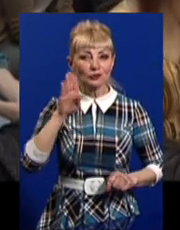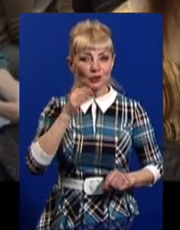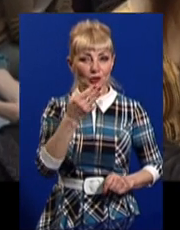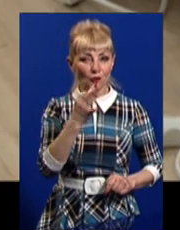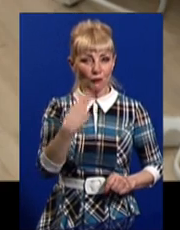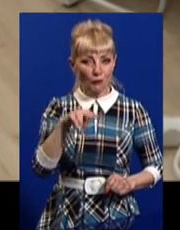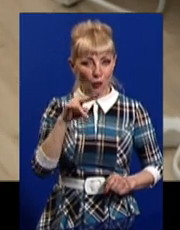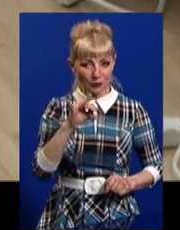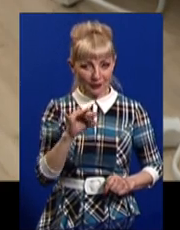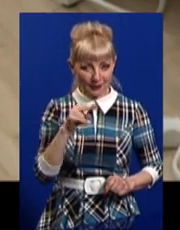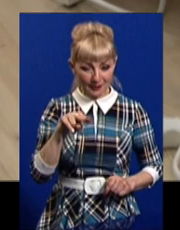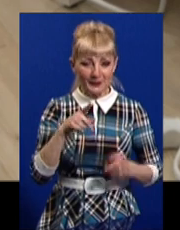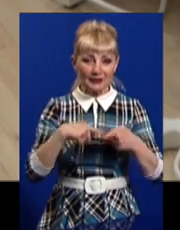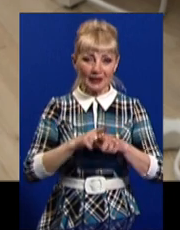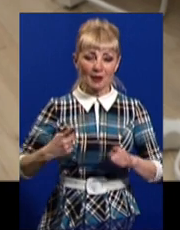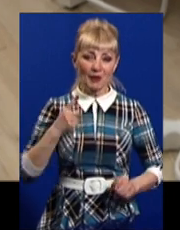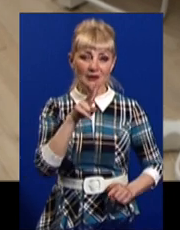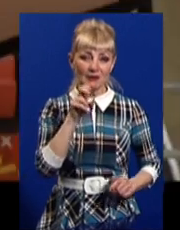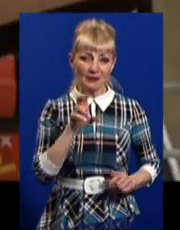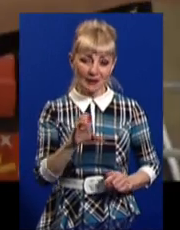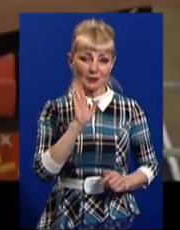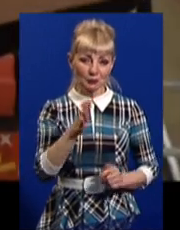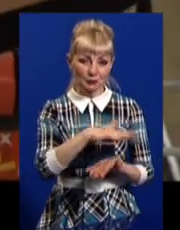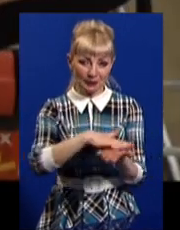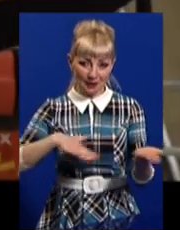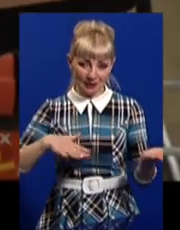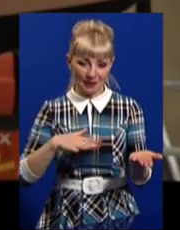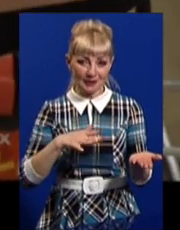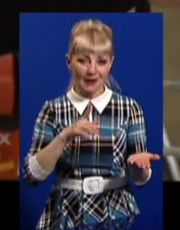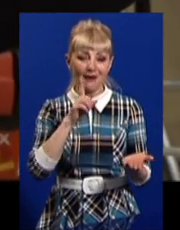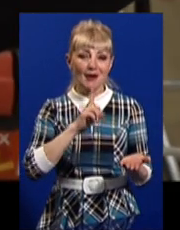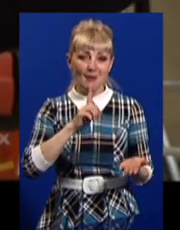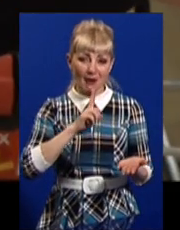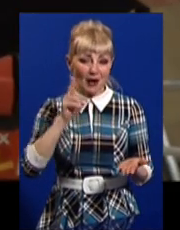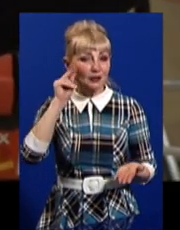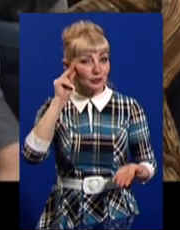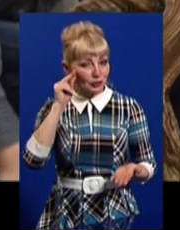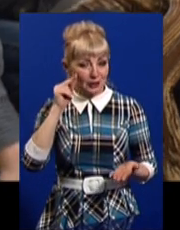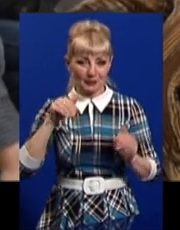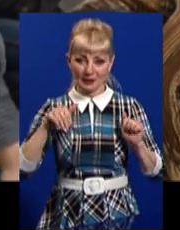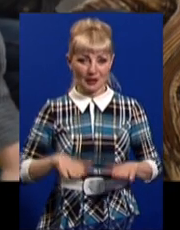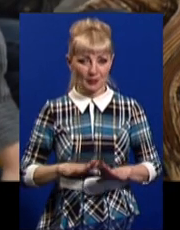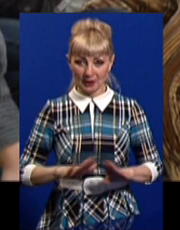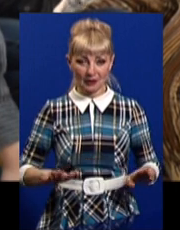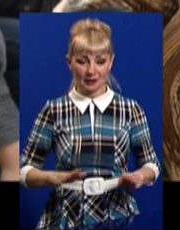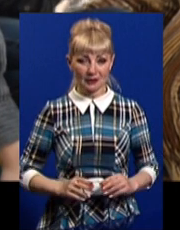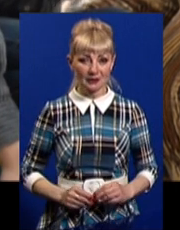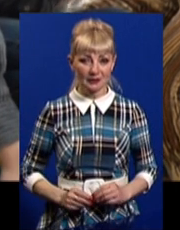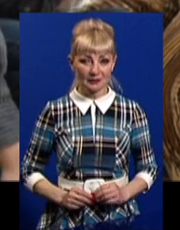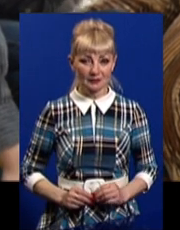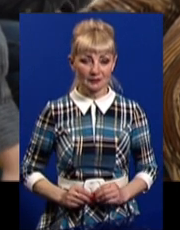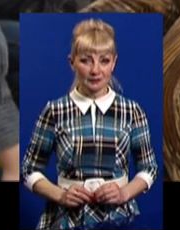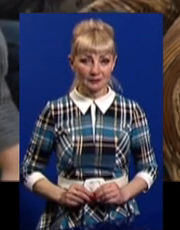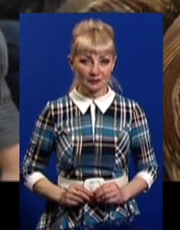та «Сфера». Такі майстер-класи будуть влаштовувати і далі, з датами поки не визначились. Надія Шостак, Юрій Лавриненко, новини